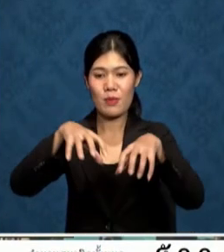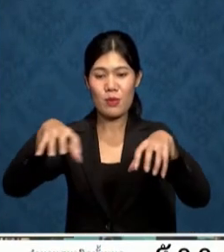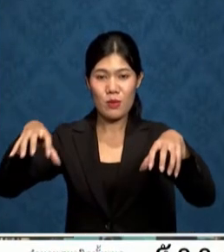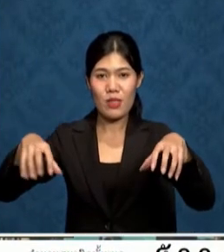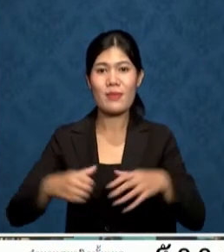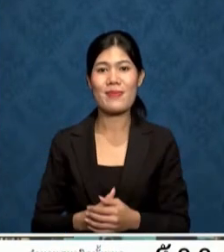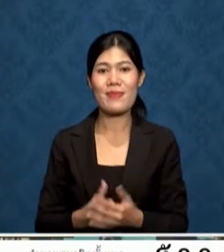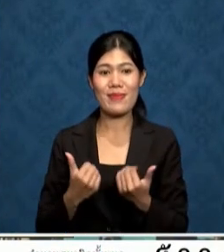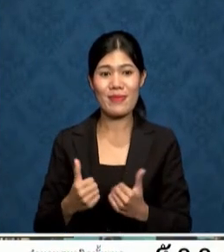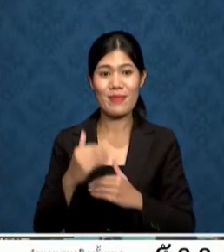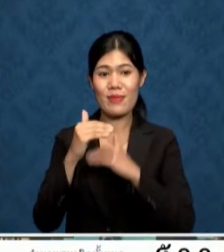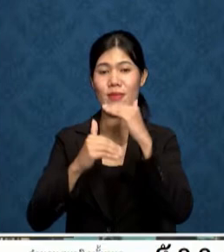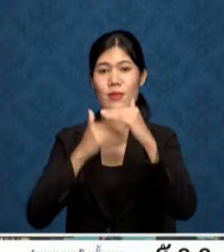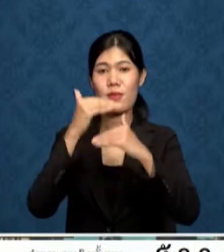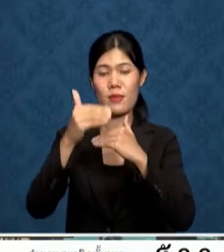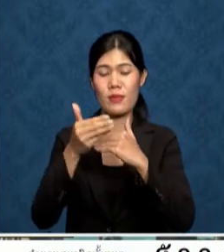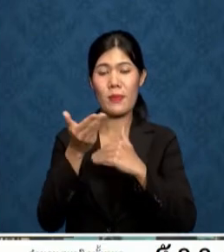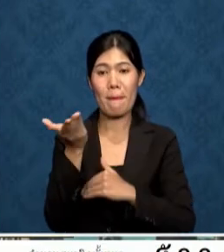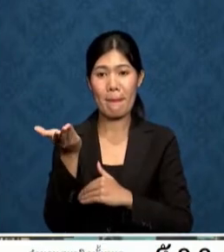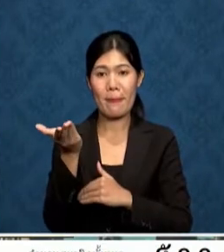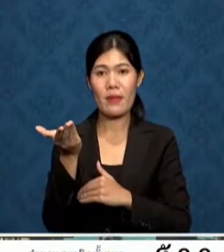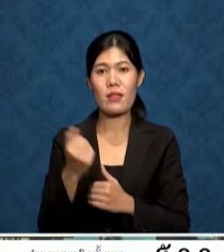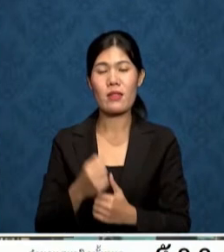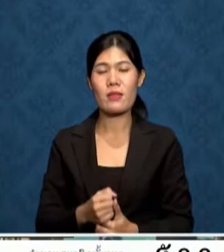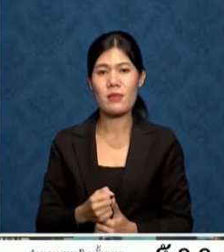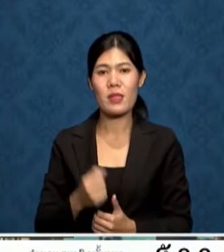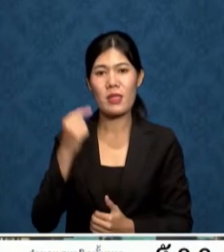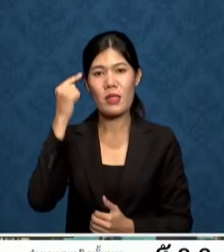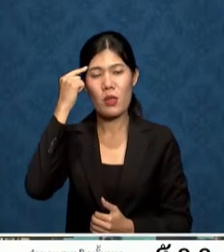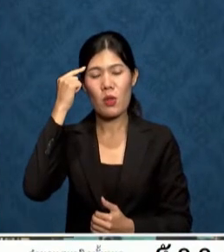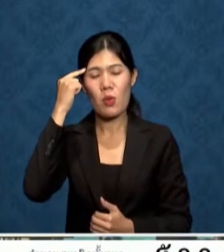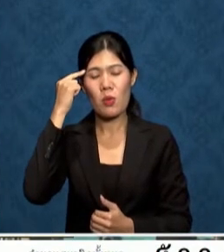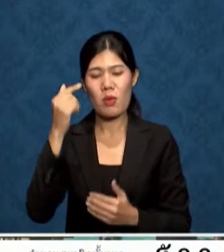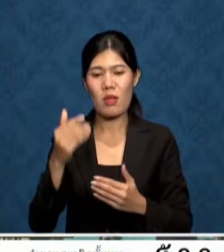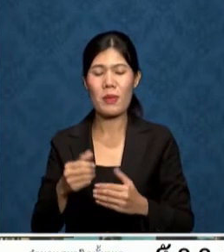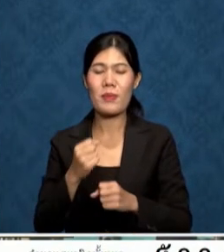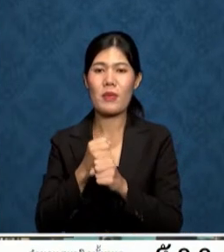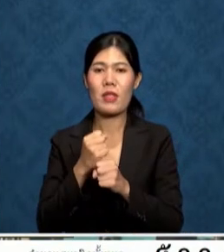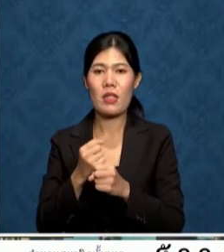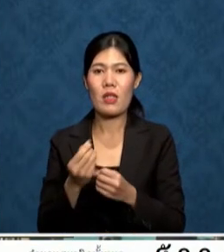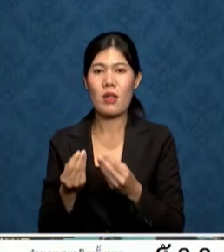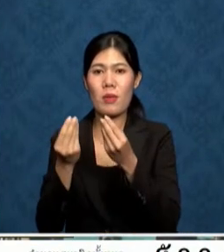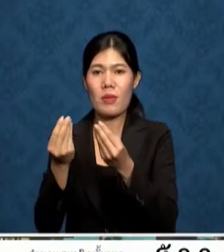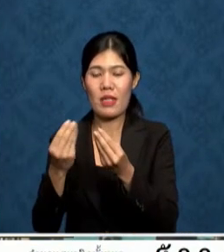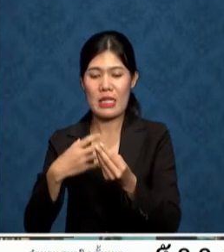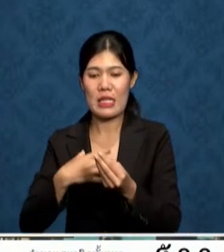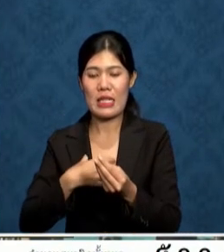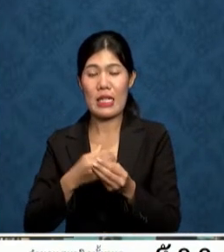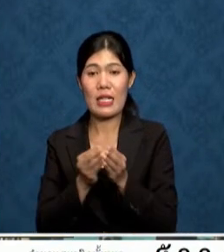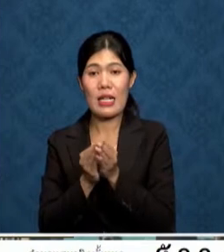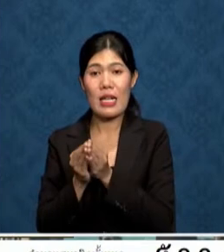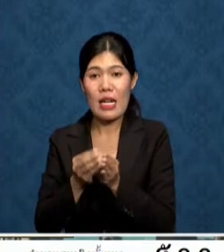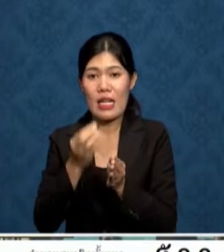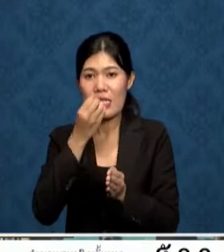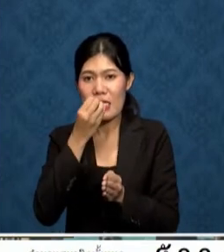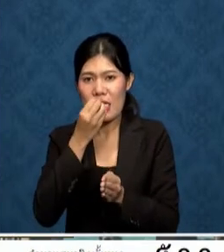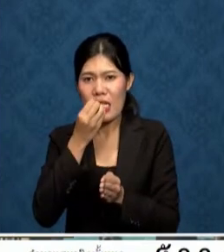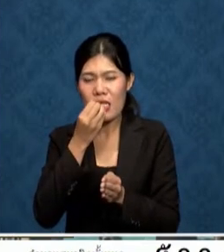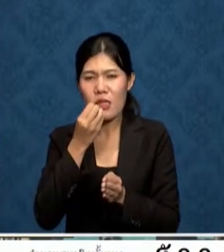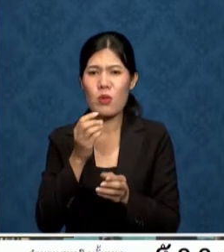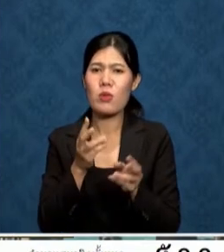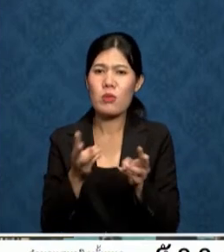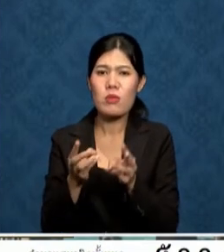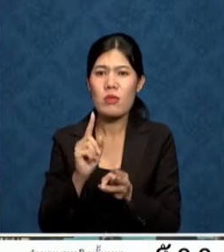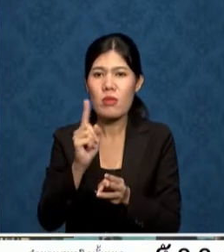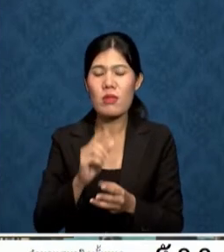การรักลักษณะเยครับมันเป็นการสร้างดีมานให้กับอาหารไทยอย่างไรมันเป็นการสร้าง SoftPowerให้กับอาหารไทยอย่างไรนะครับ